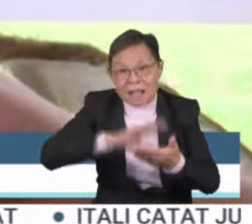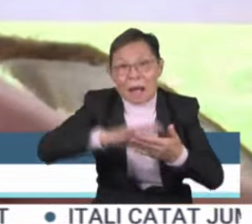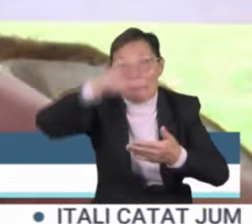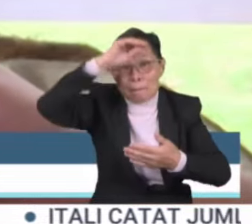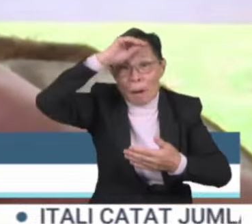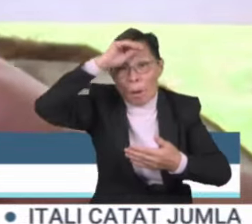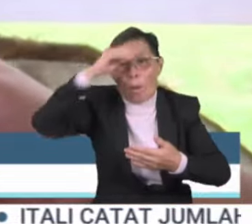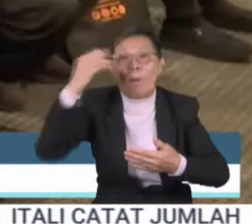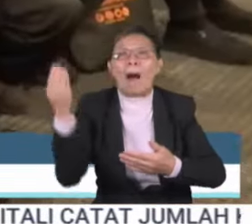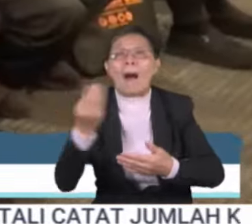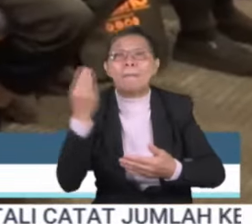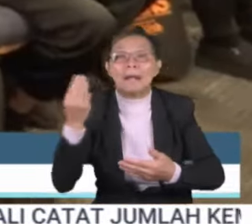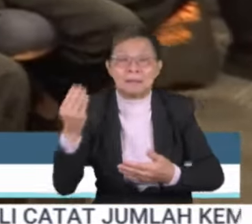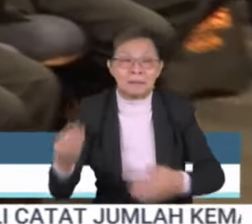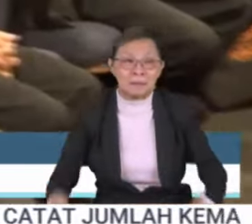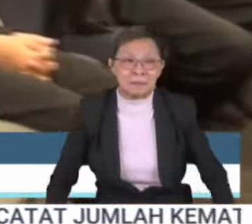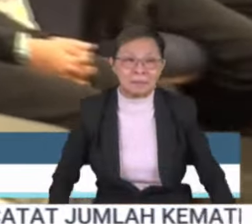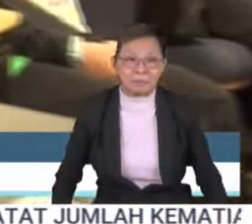pengetahuan juga.